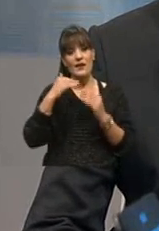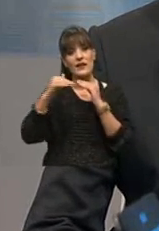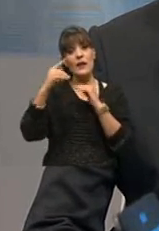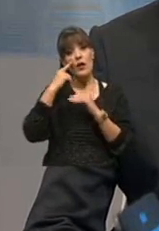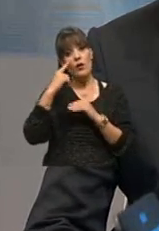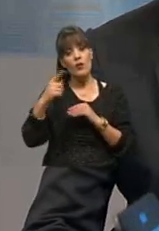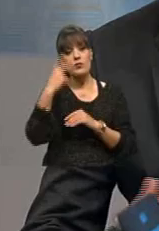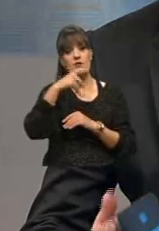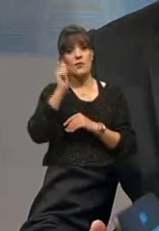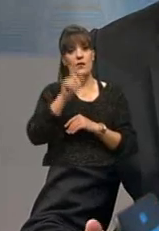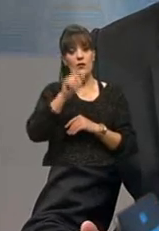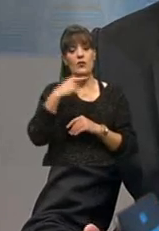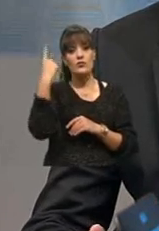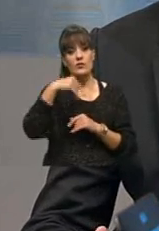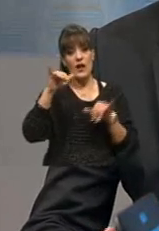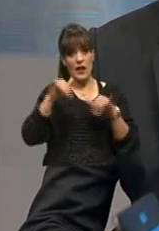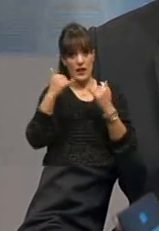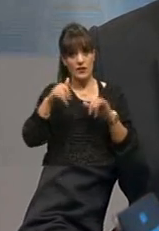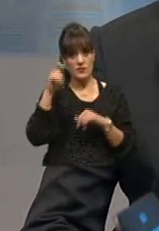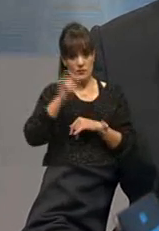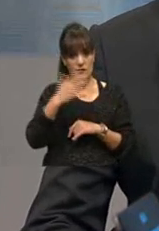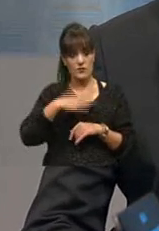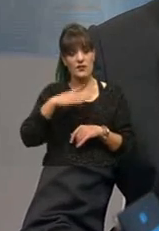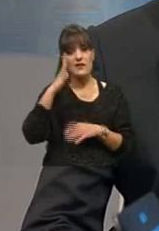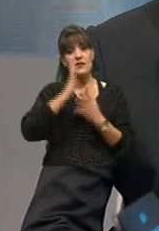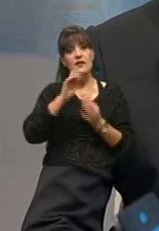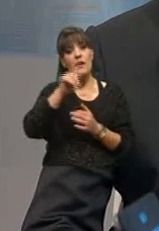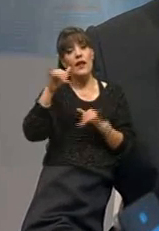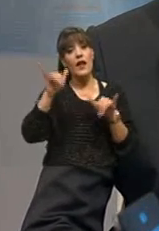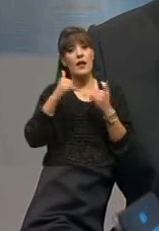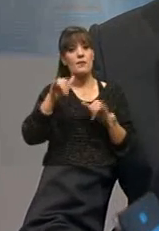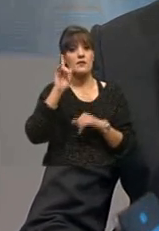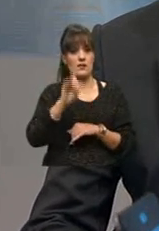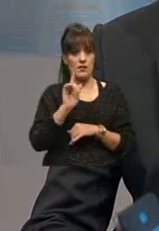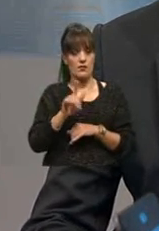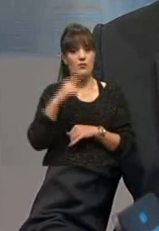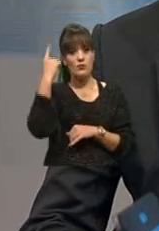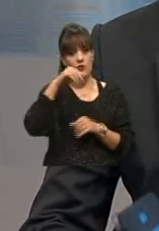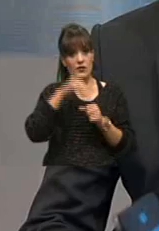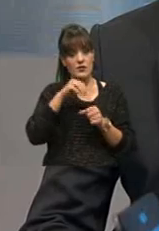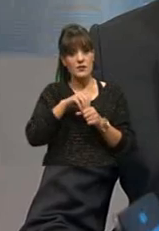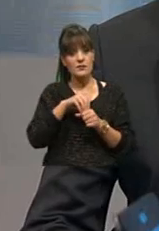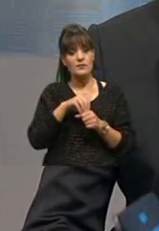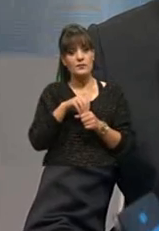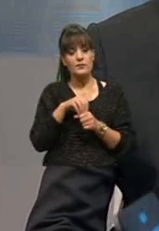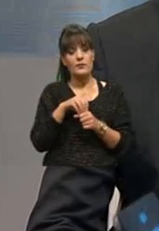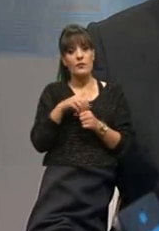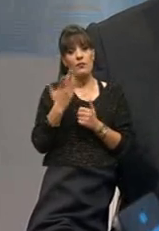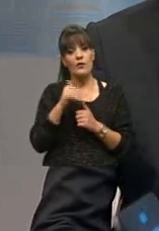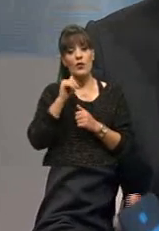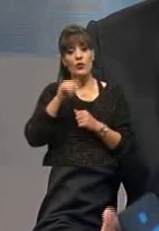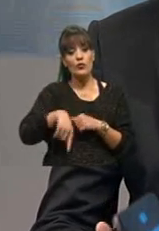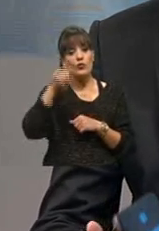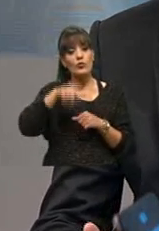yapmanız gerekiyor. Yani sonuçta bir eğlence ise bu. İnsanların eğlenmesi gerekiyor. Bunun için de yani